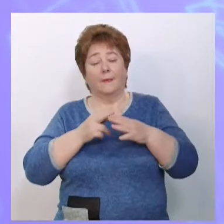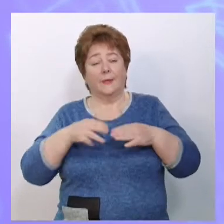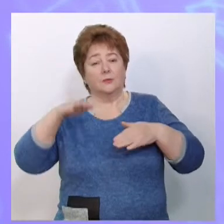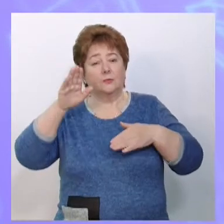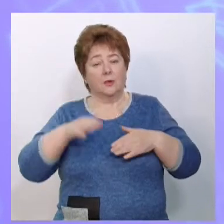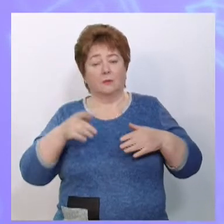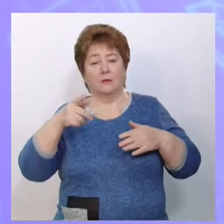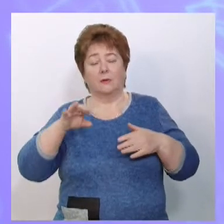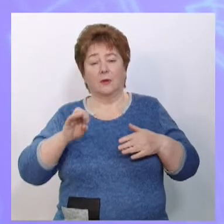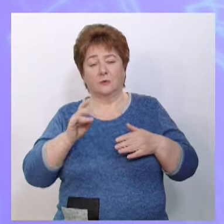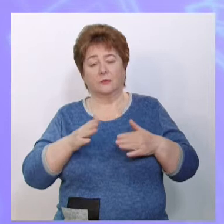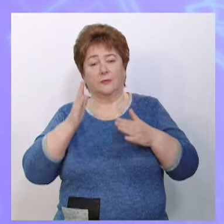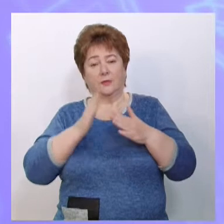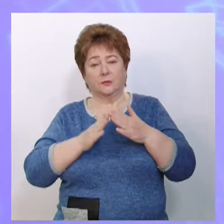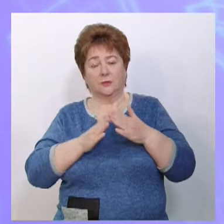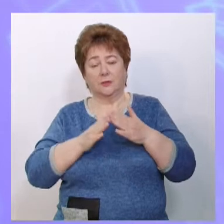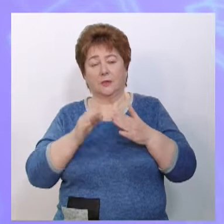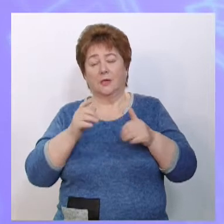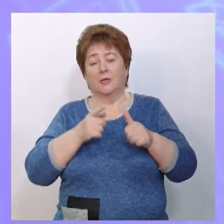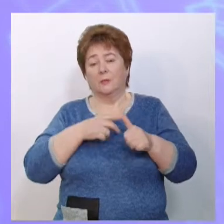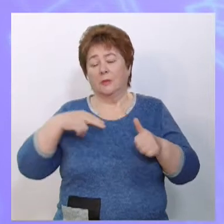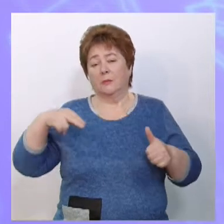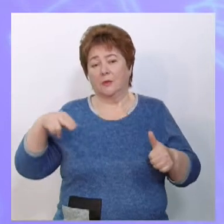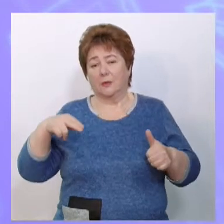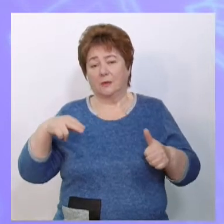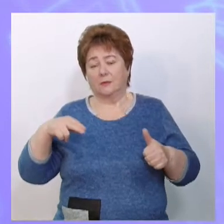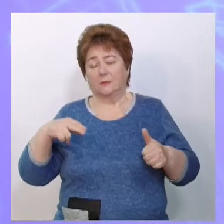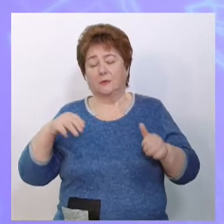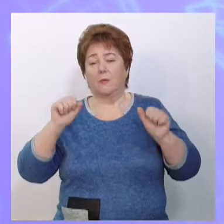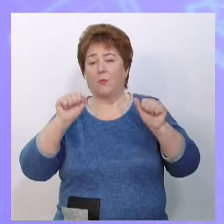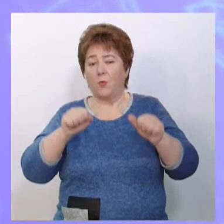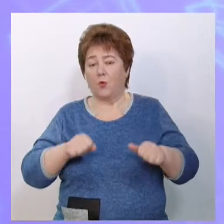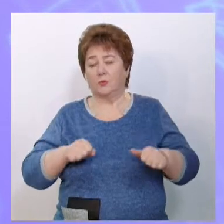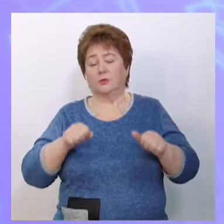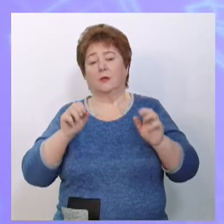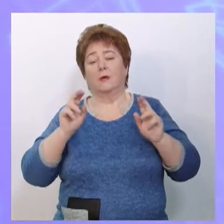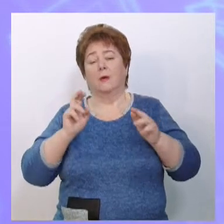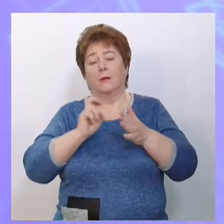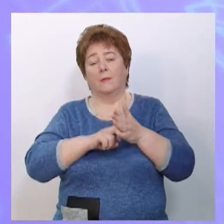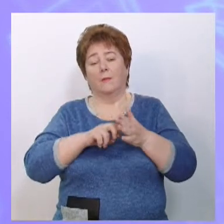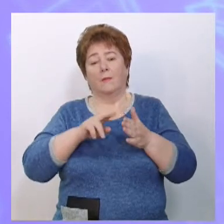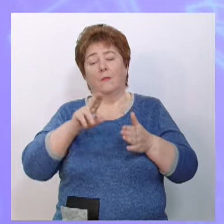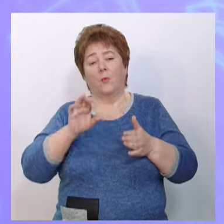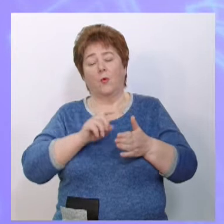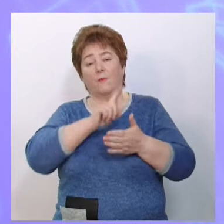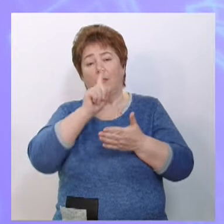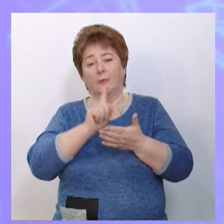Безударную гласную в окончании имени прилагательного можно проверить по